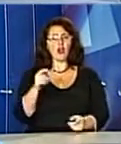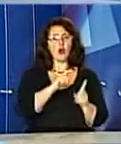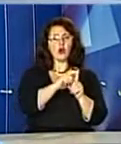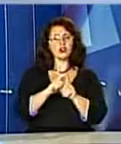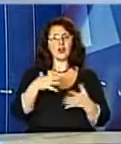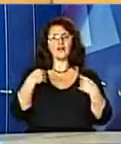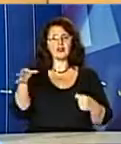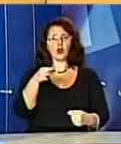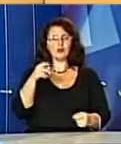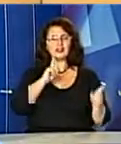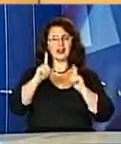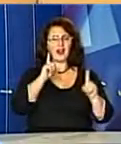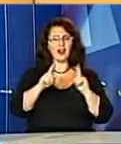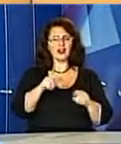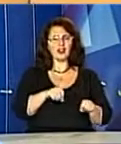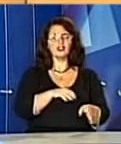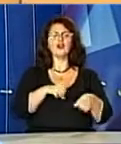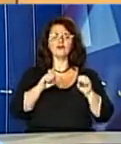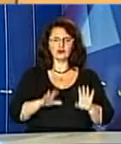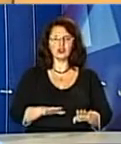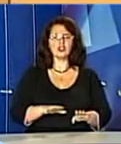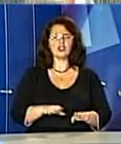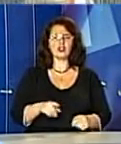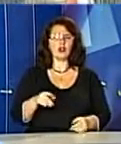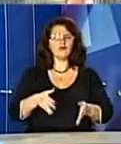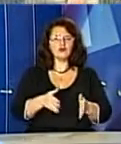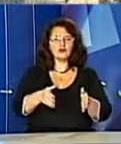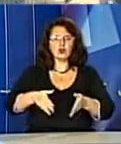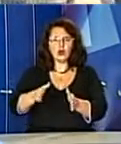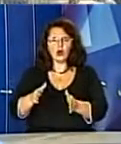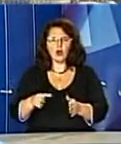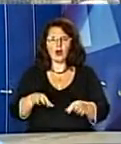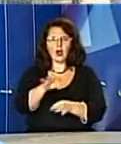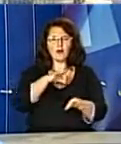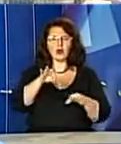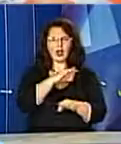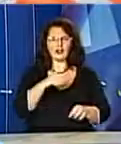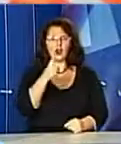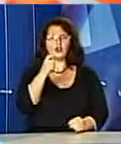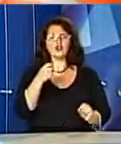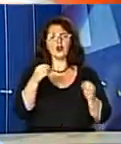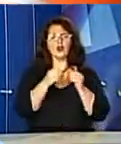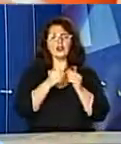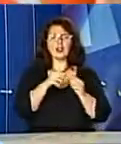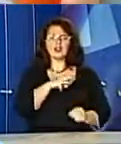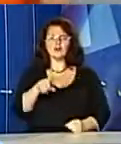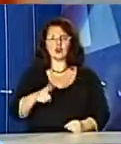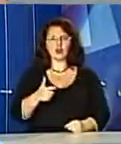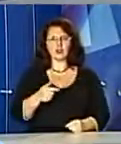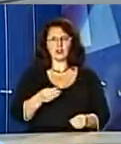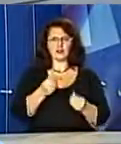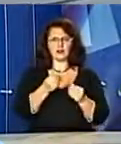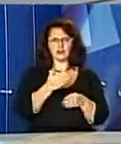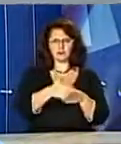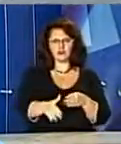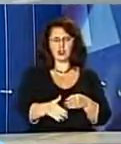облрада ухвалила низку обласних програм, зокрема щодо ремонту доріг, на яку було скеровано рекордні майже 110 мільйонів гривень. Вперше в історії